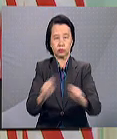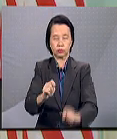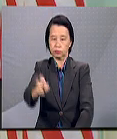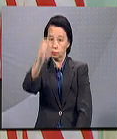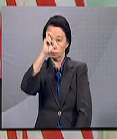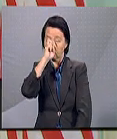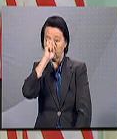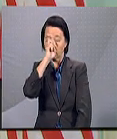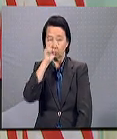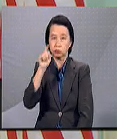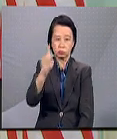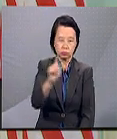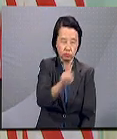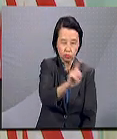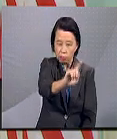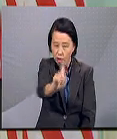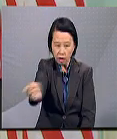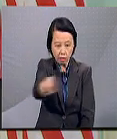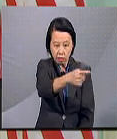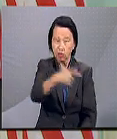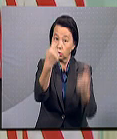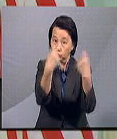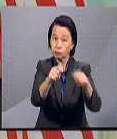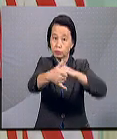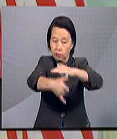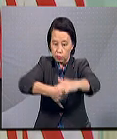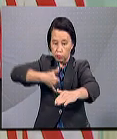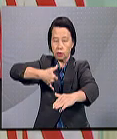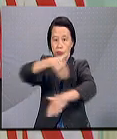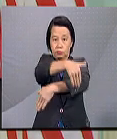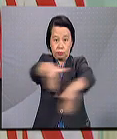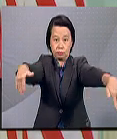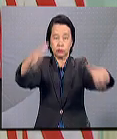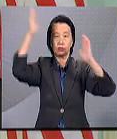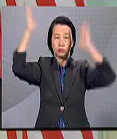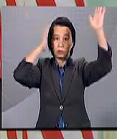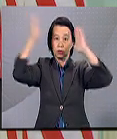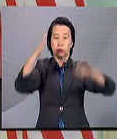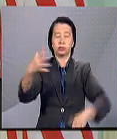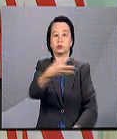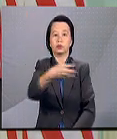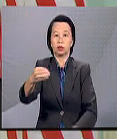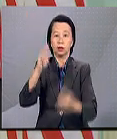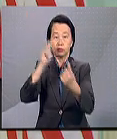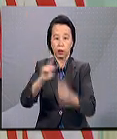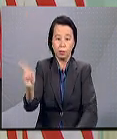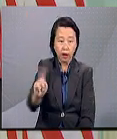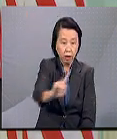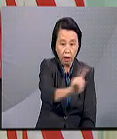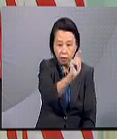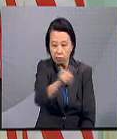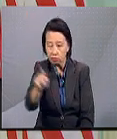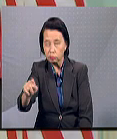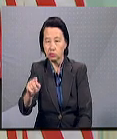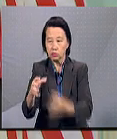tegas terhadap mana-mana pihak yang cuba memasuki sempadan negara dan juga kepada mana-mana pihak